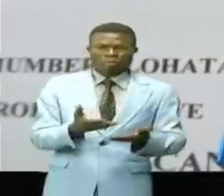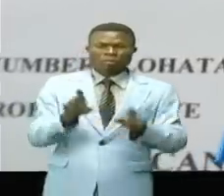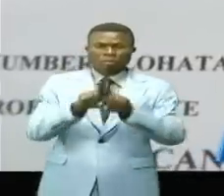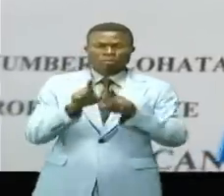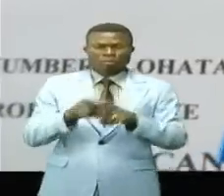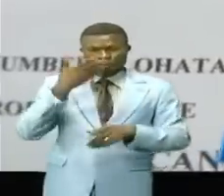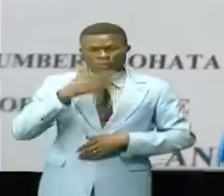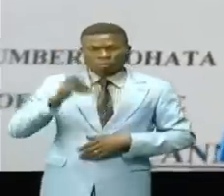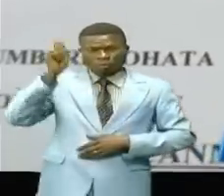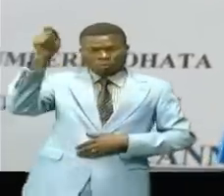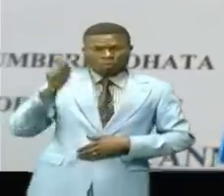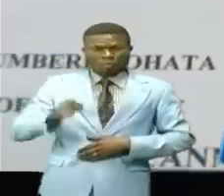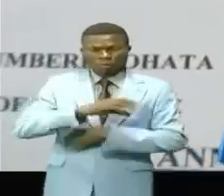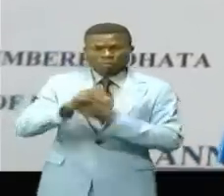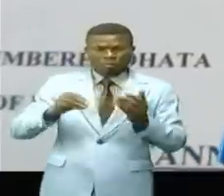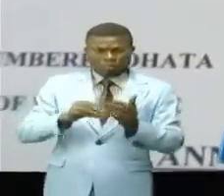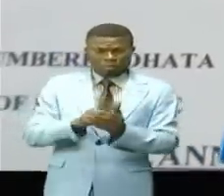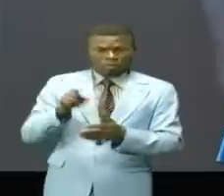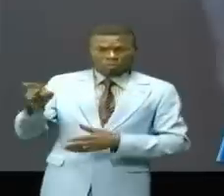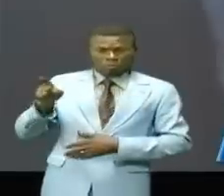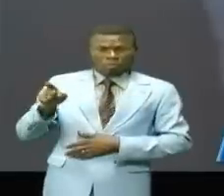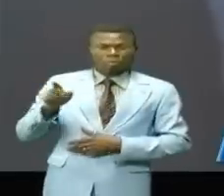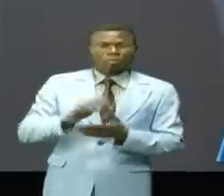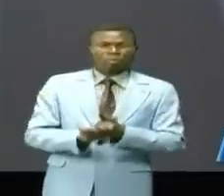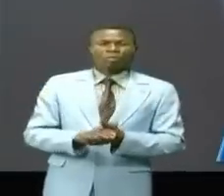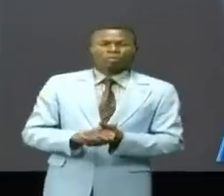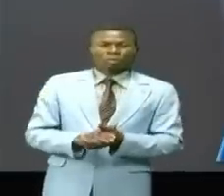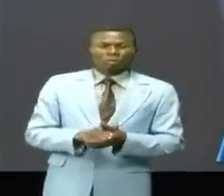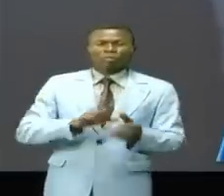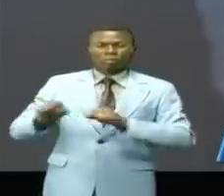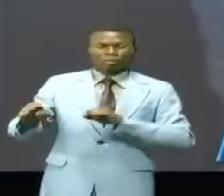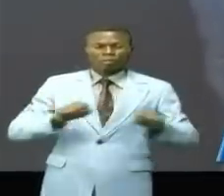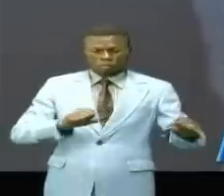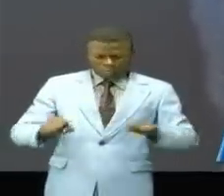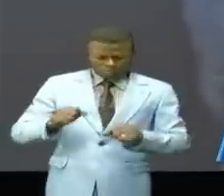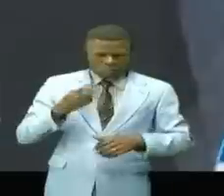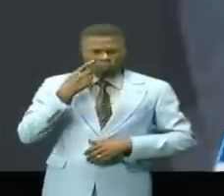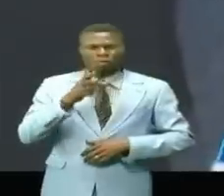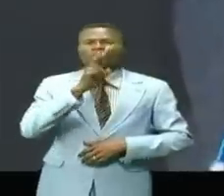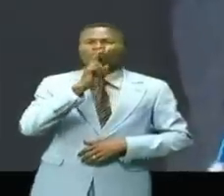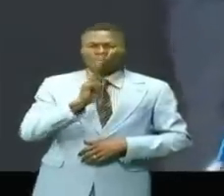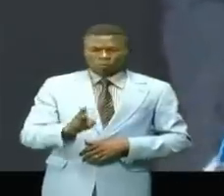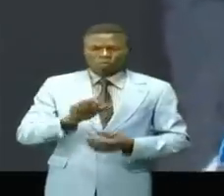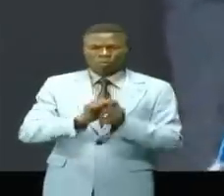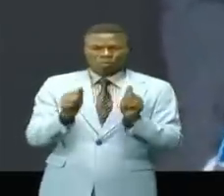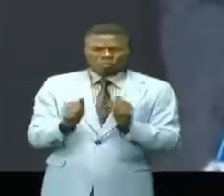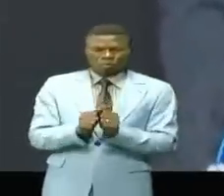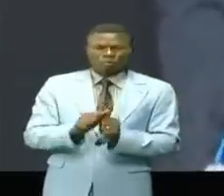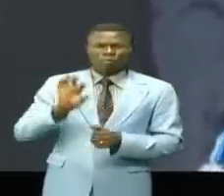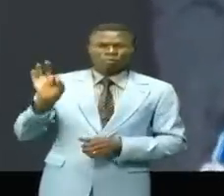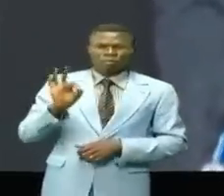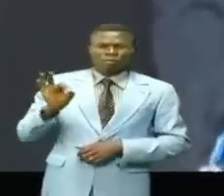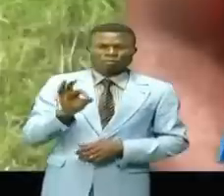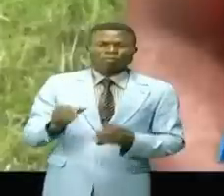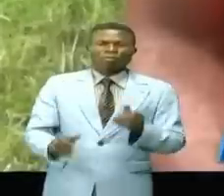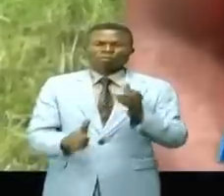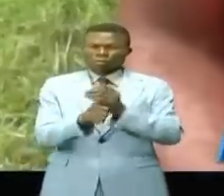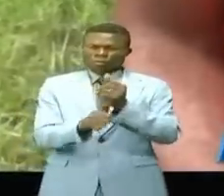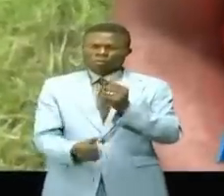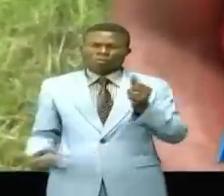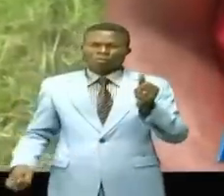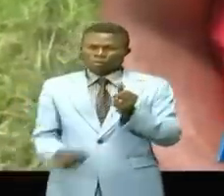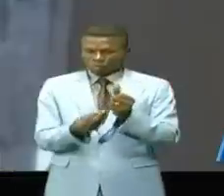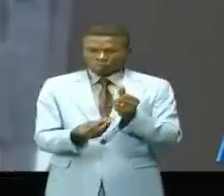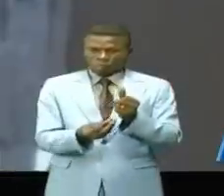l'hôpital militaire central du camp lieutenant-colonel Kokolo de l'existence de boulettes dans leur type digestif. Le premier a reconnu